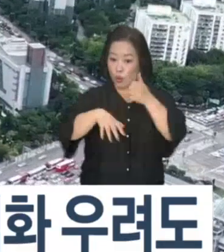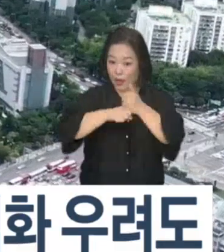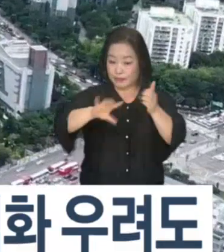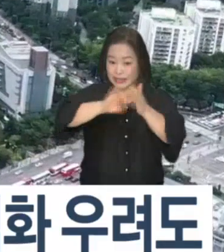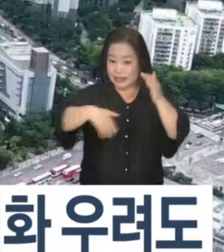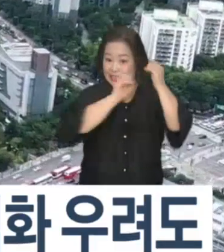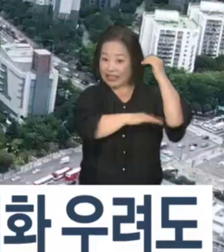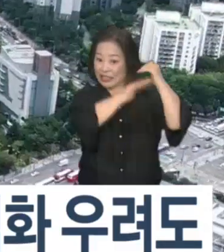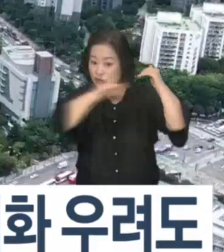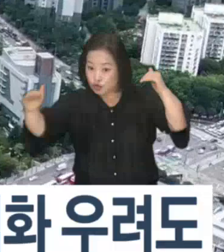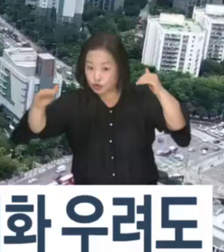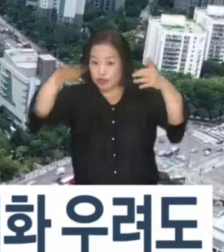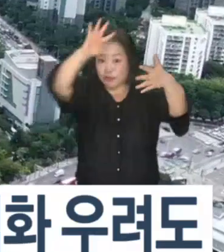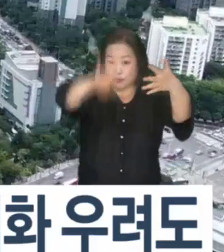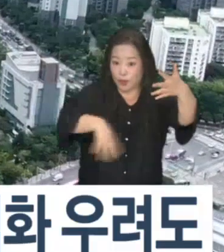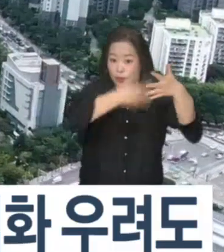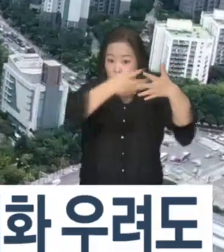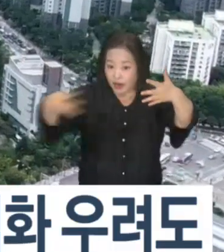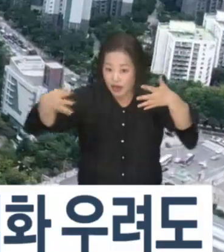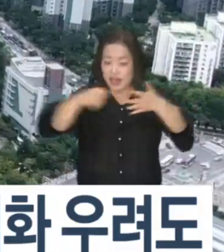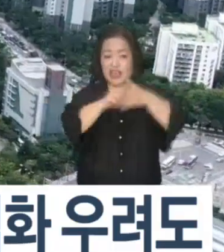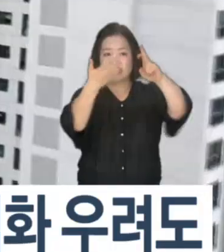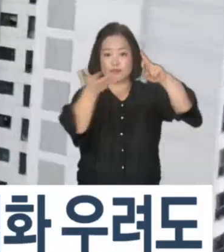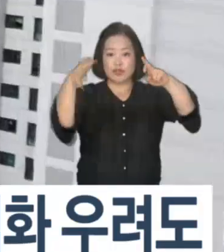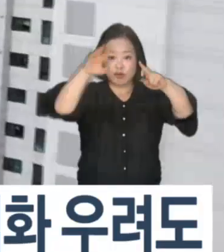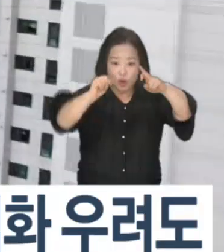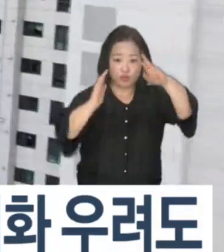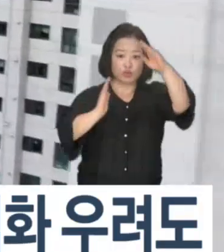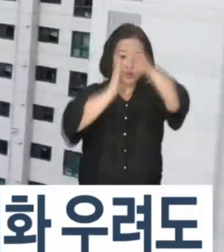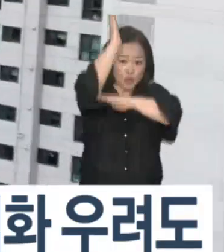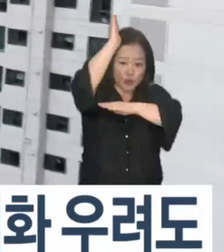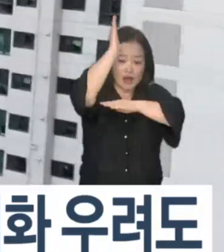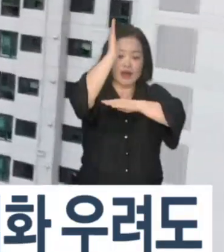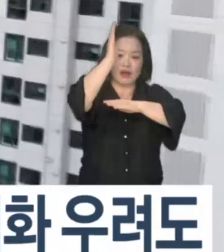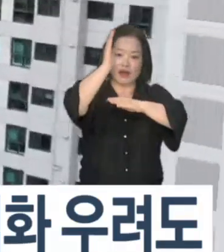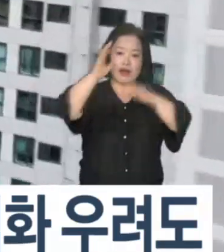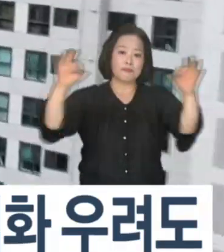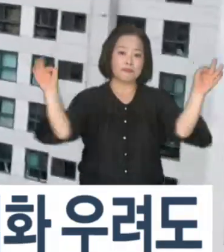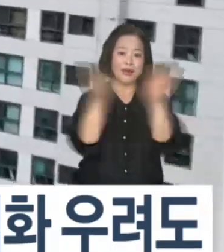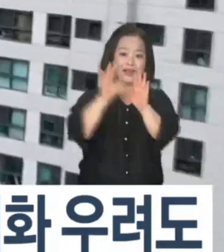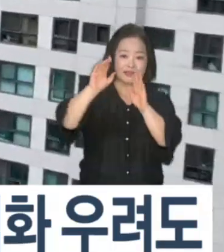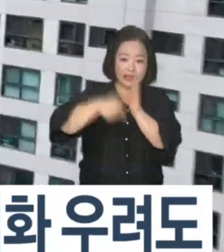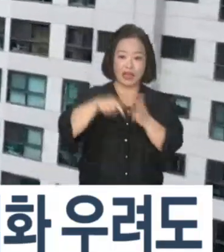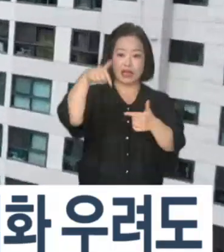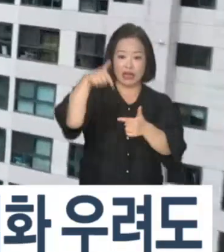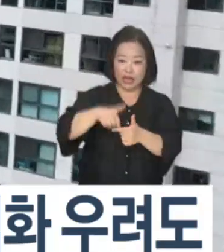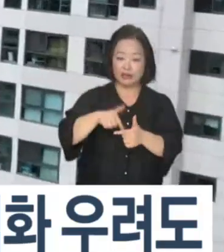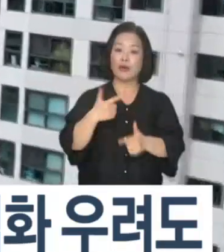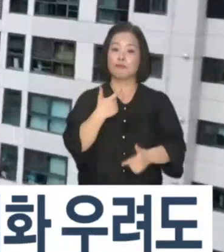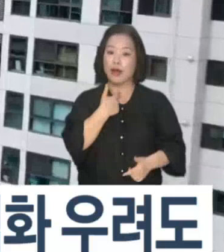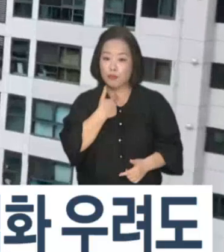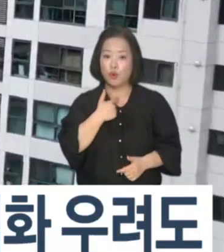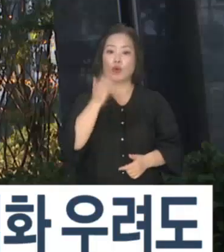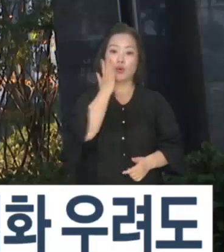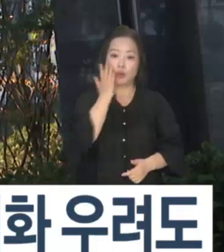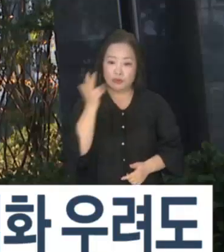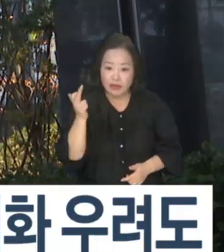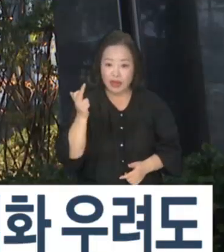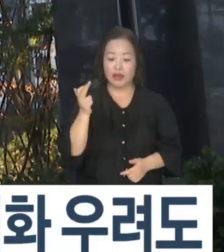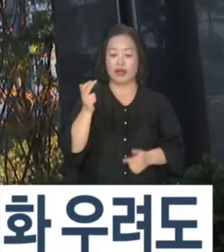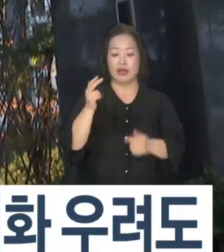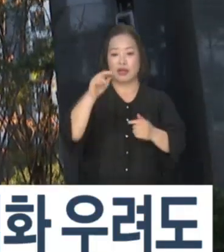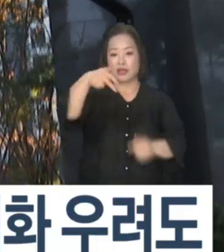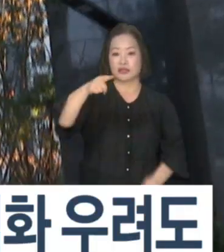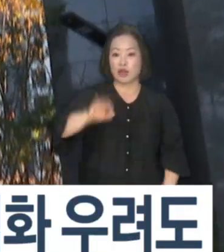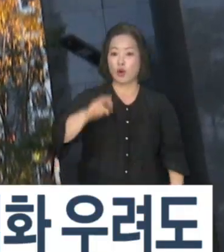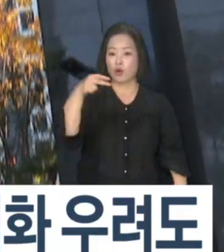기준이 되는 공시가격 12억 원 초과라는 제한이 사라지면 서울 강남과 마포, 용산, 성동